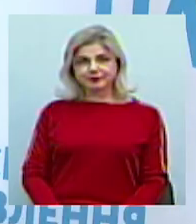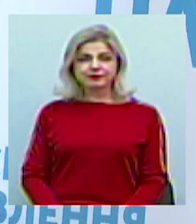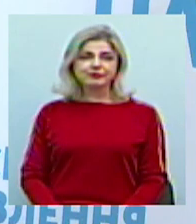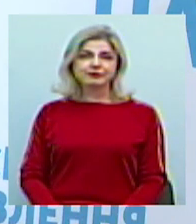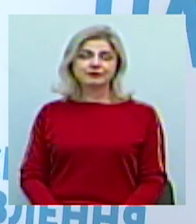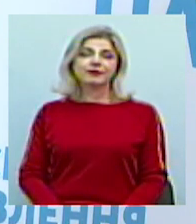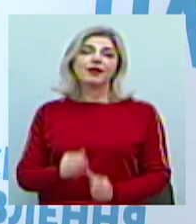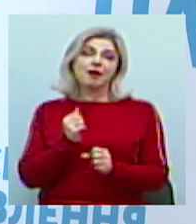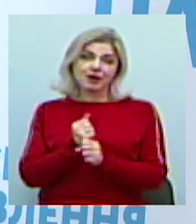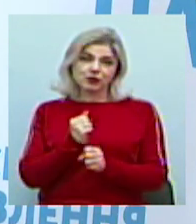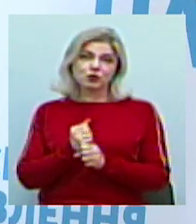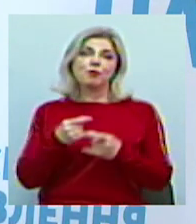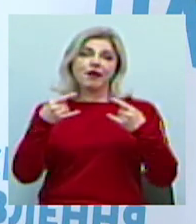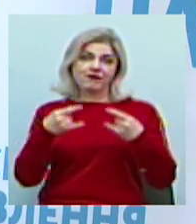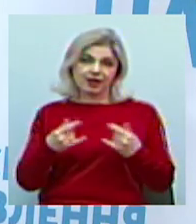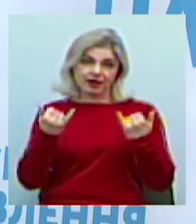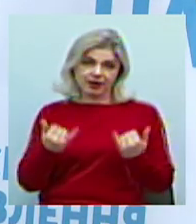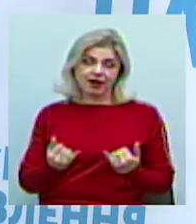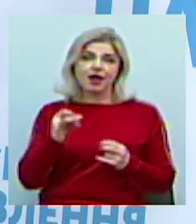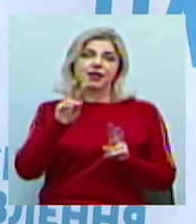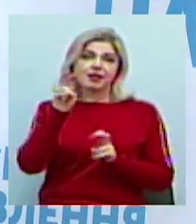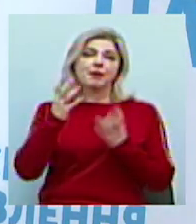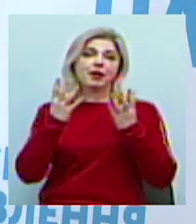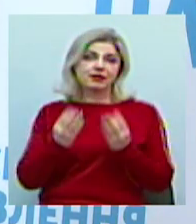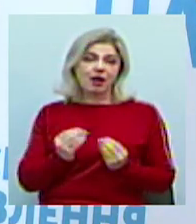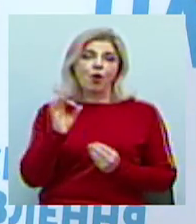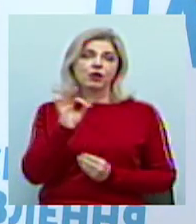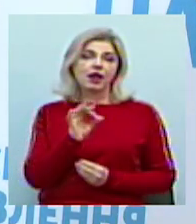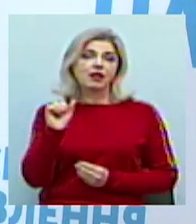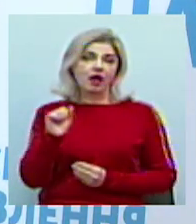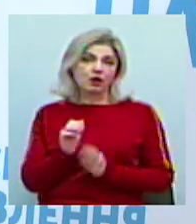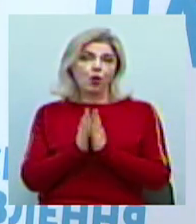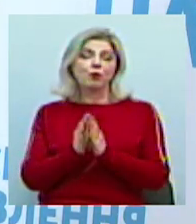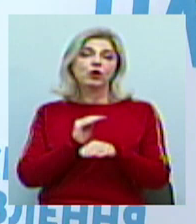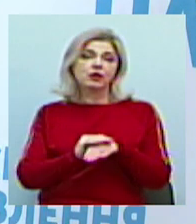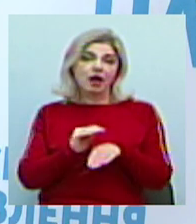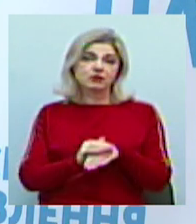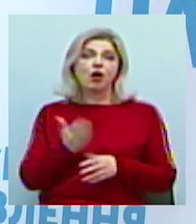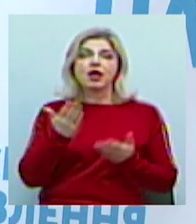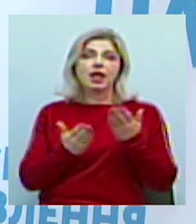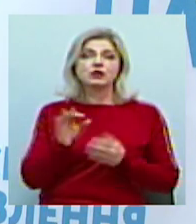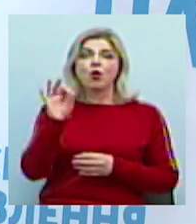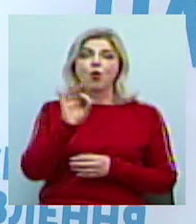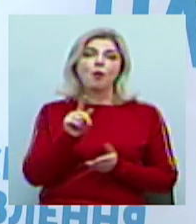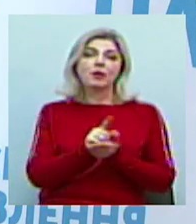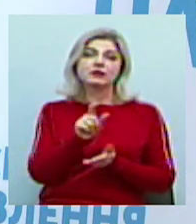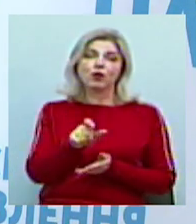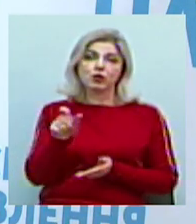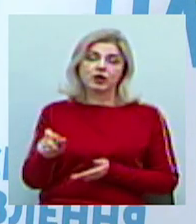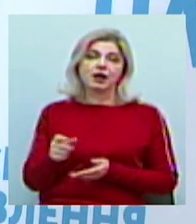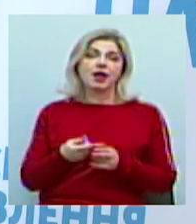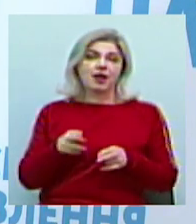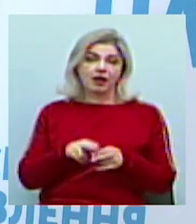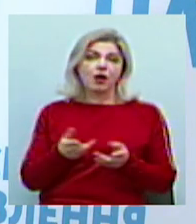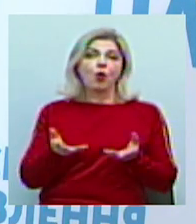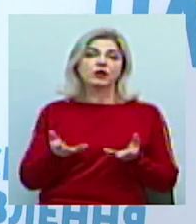Ми працюємо в прямому ефірі. Це тема дня. Олена Анатоліївна, будь ласка, а як щодо пенсіонерів, які